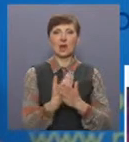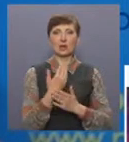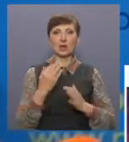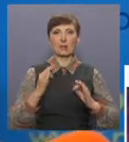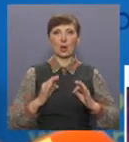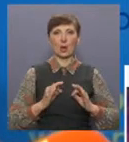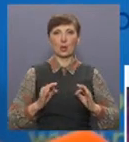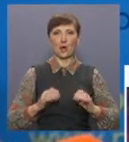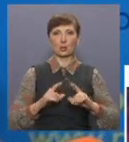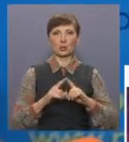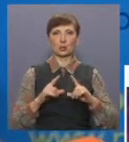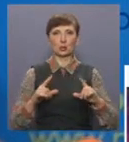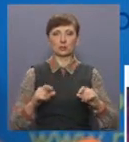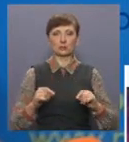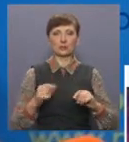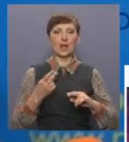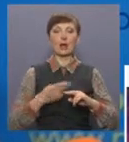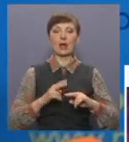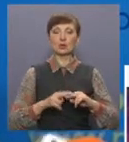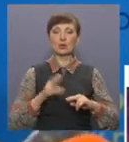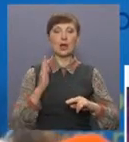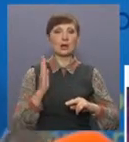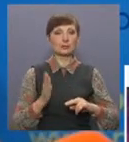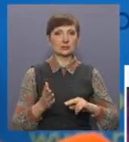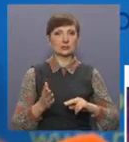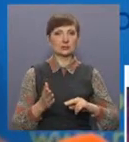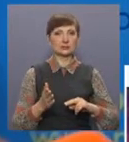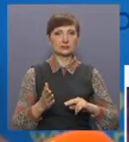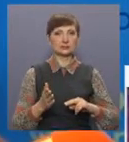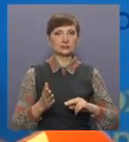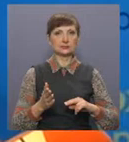прокуратуры, прокуратуры, которая будет